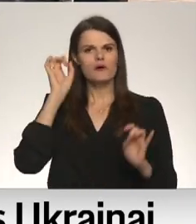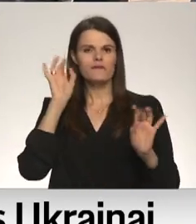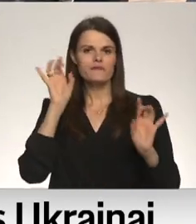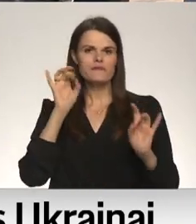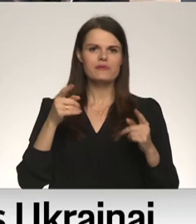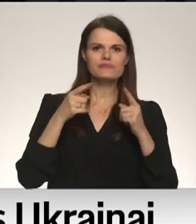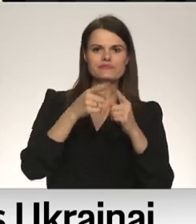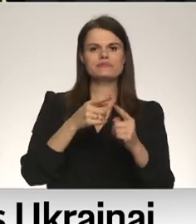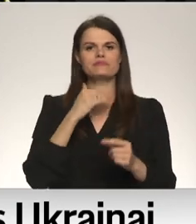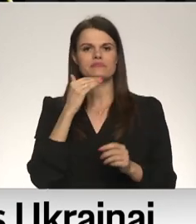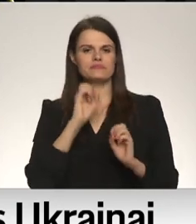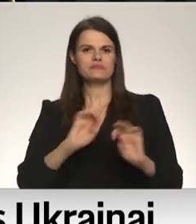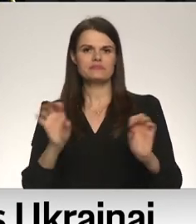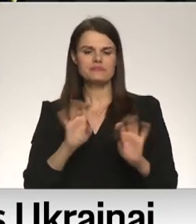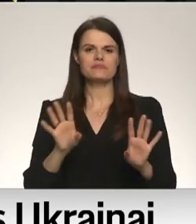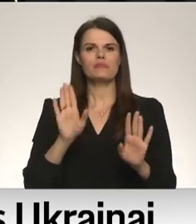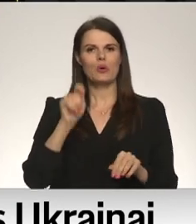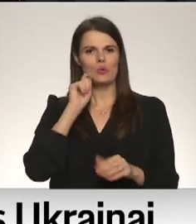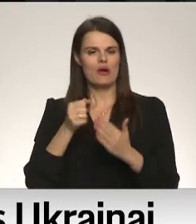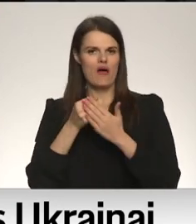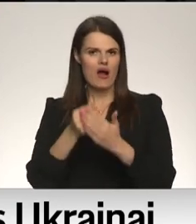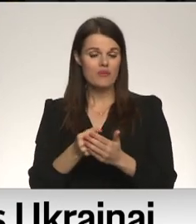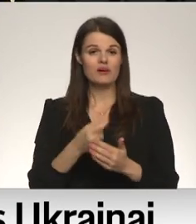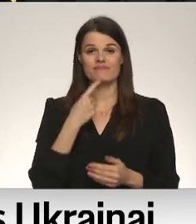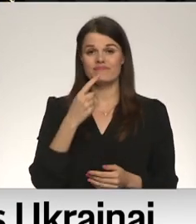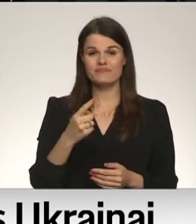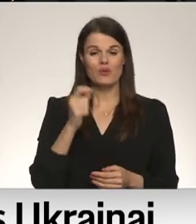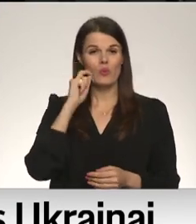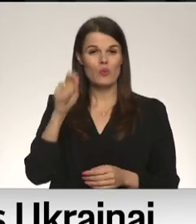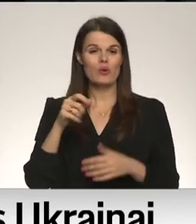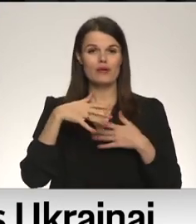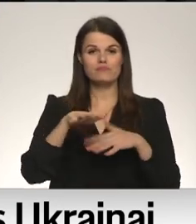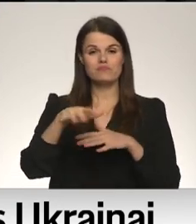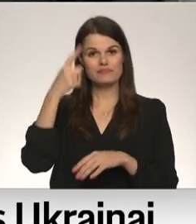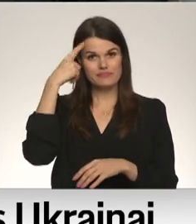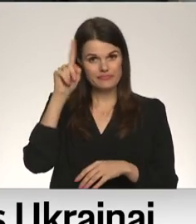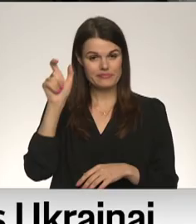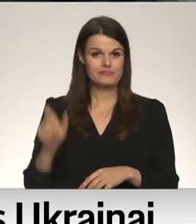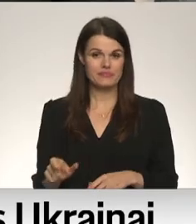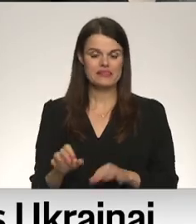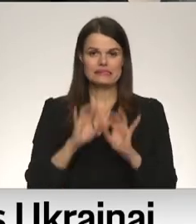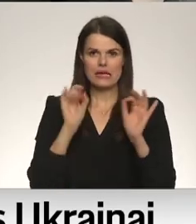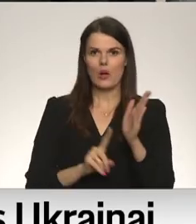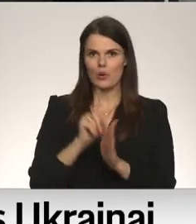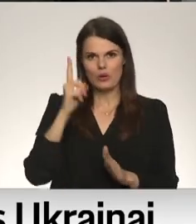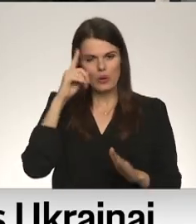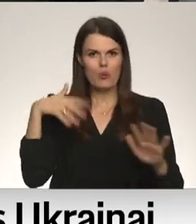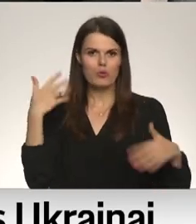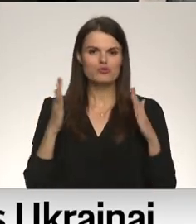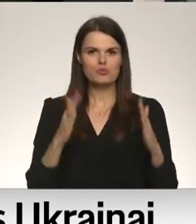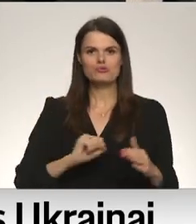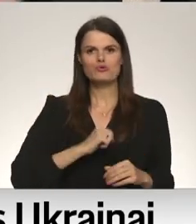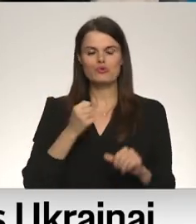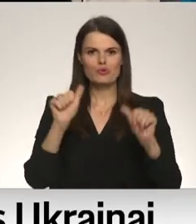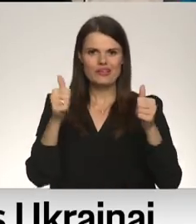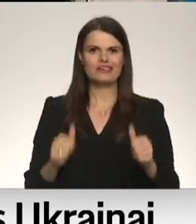savām ambīcijām. Kā atzīst Ukrainas atbalsta gājiena iniciators Ģirds Kalniņš, esot sākotnē ir bijušas bažas par to, ka būs grūti